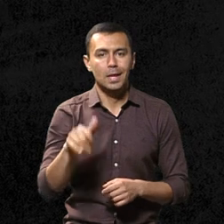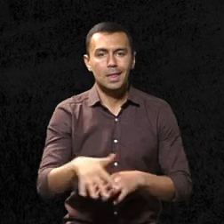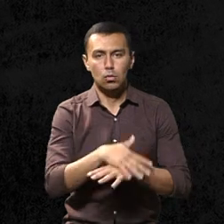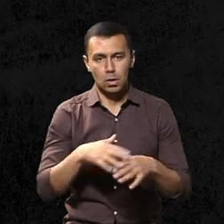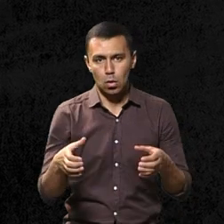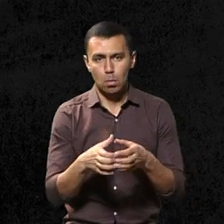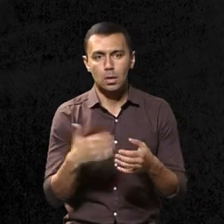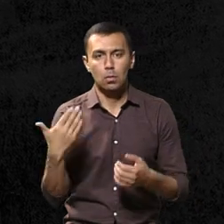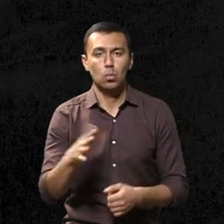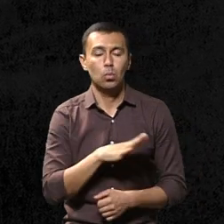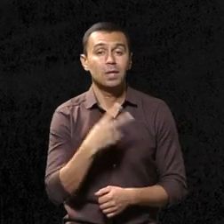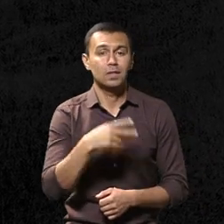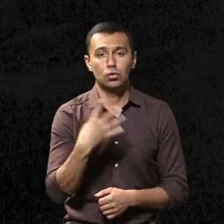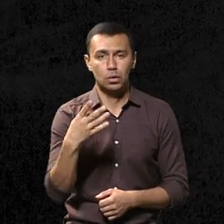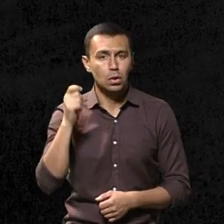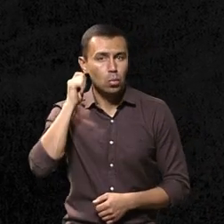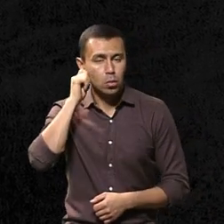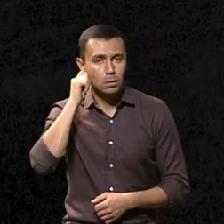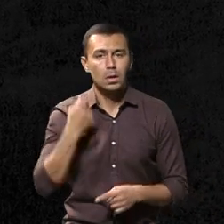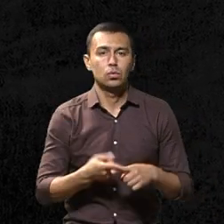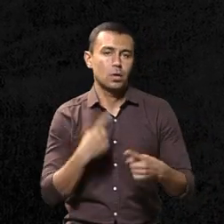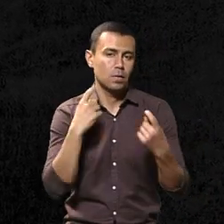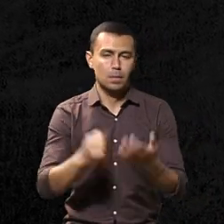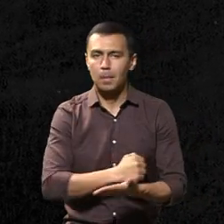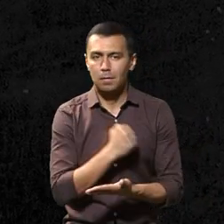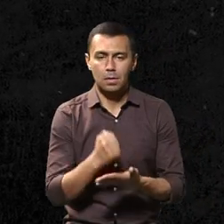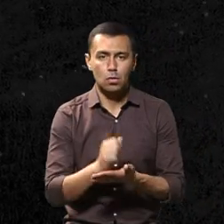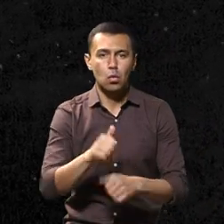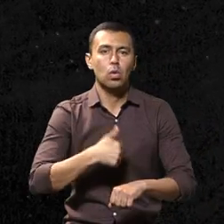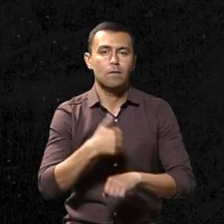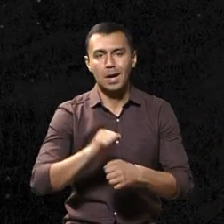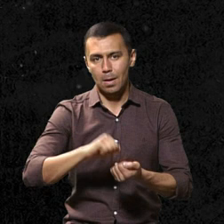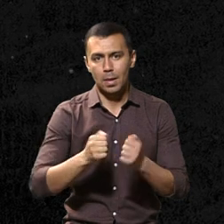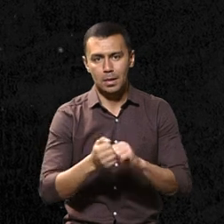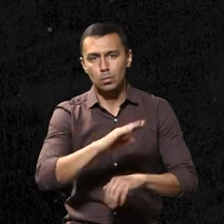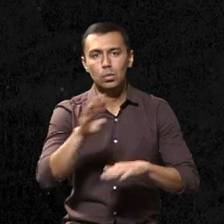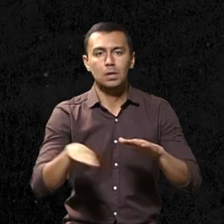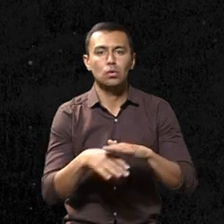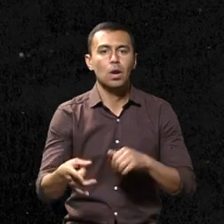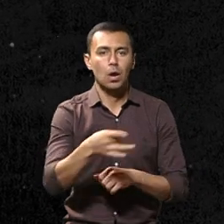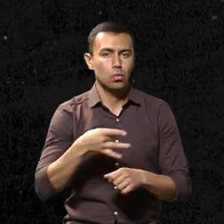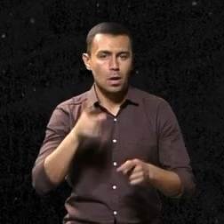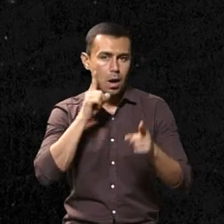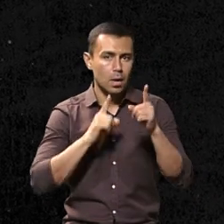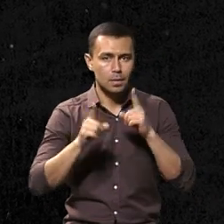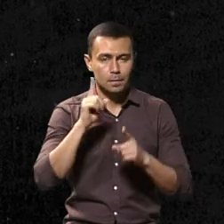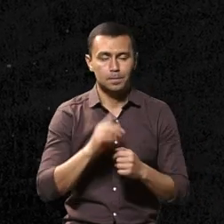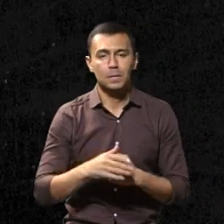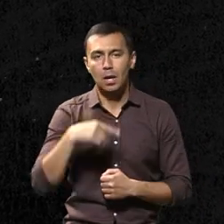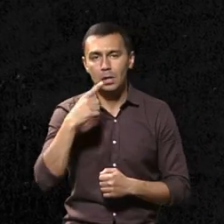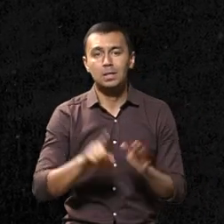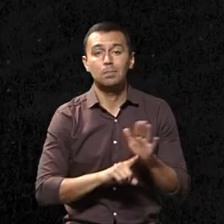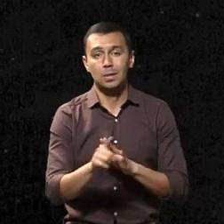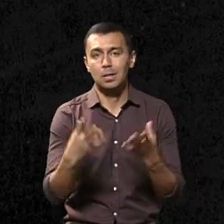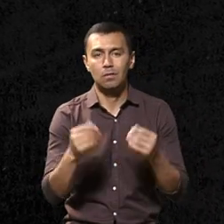громади. Максиму було 24 роки. Цю інформацію підтвердив голова Кам'янець-Подільської районної ради Михайло Сімашкевич. Каже, з